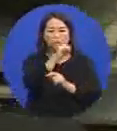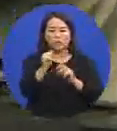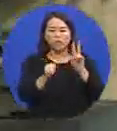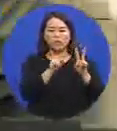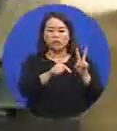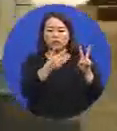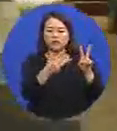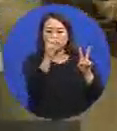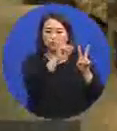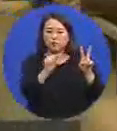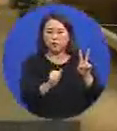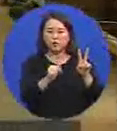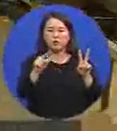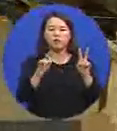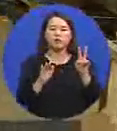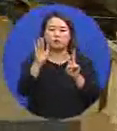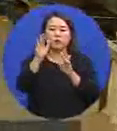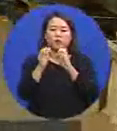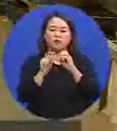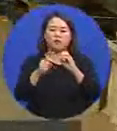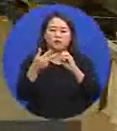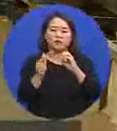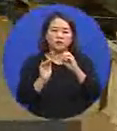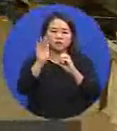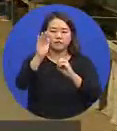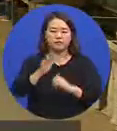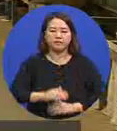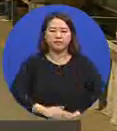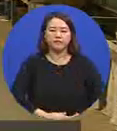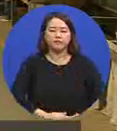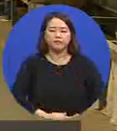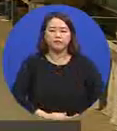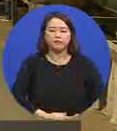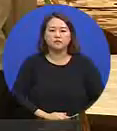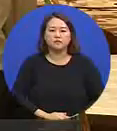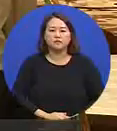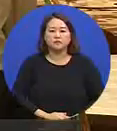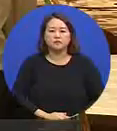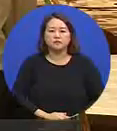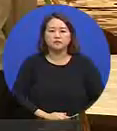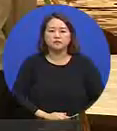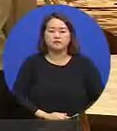2.7%로 0.2%포인트 높아졌습니다.